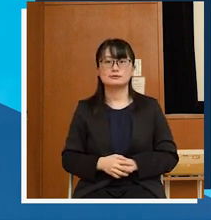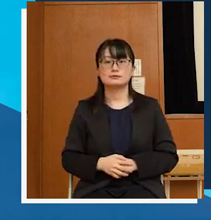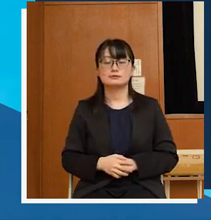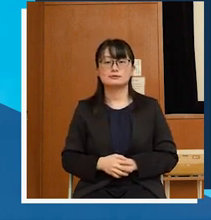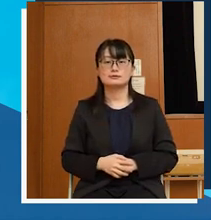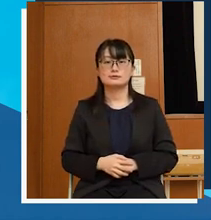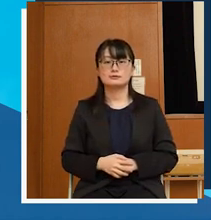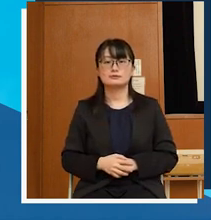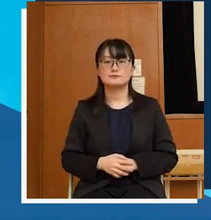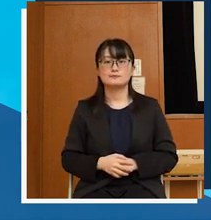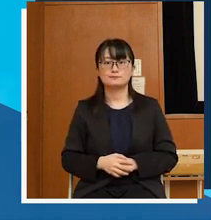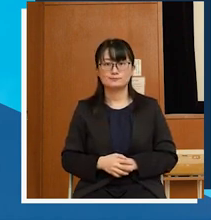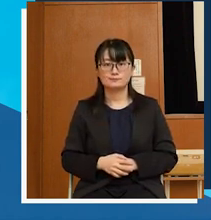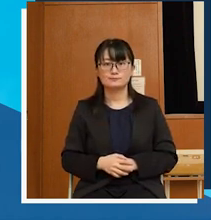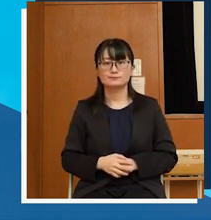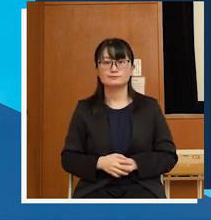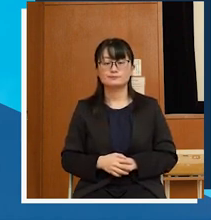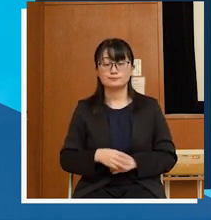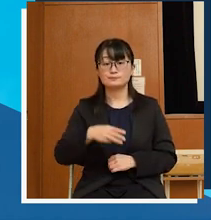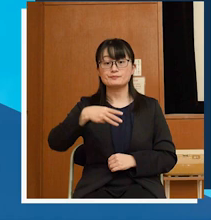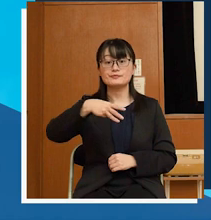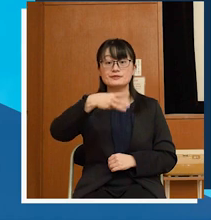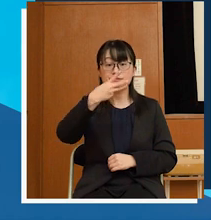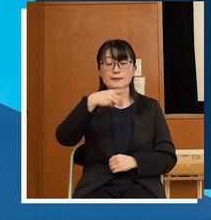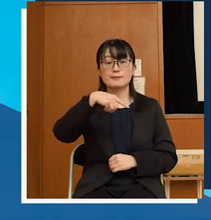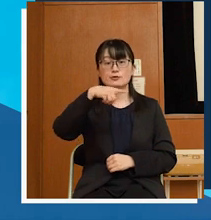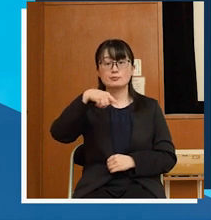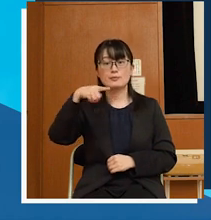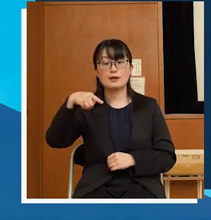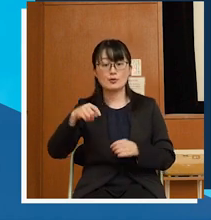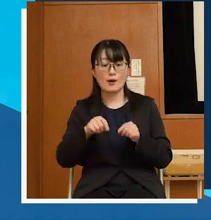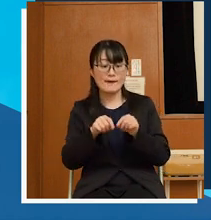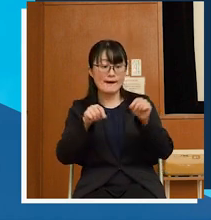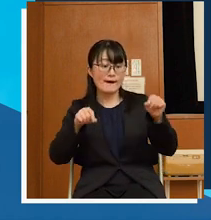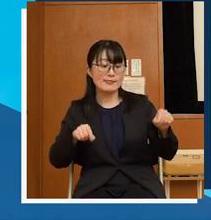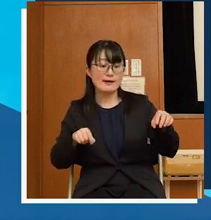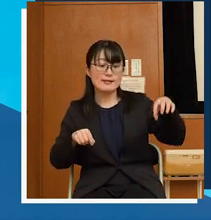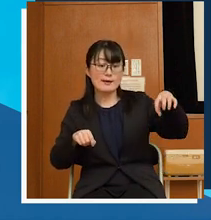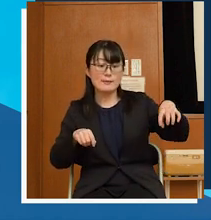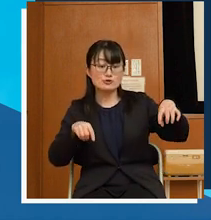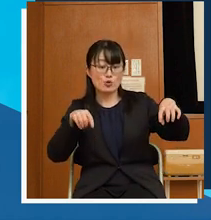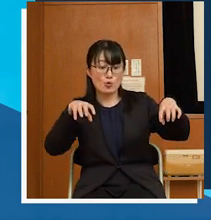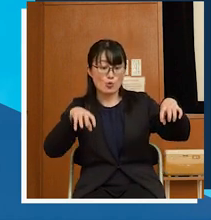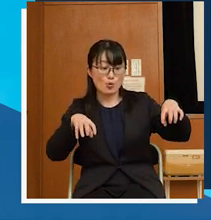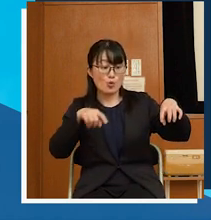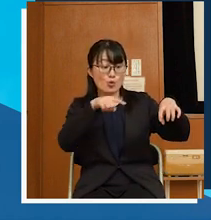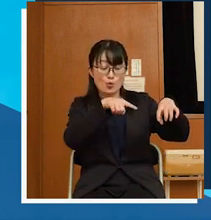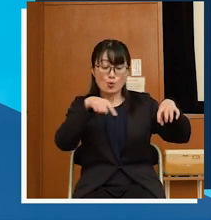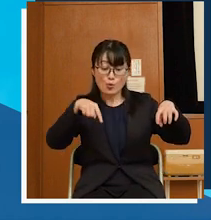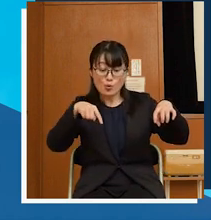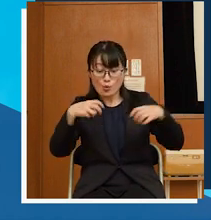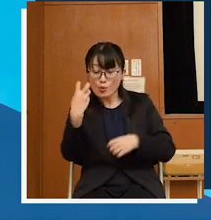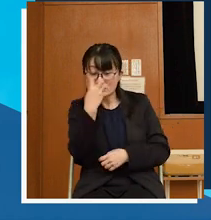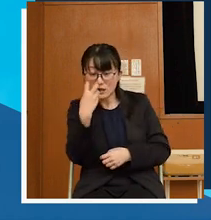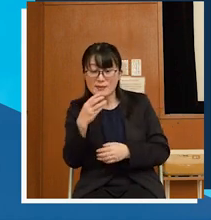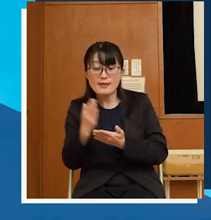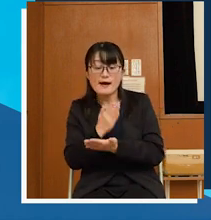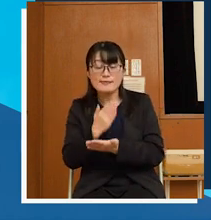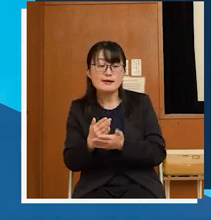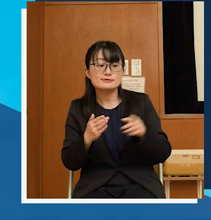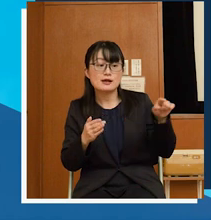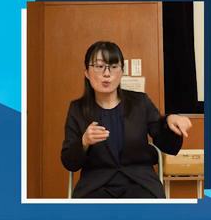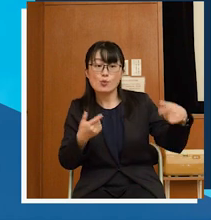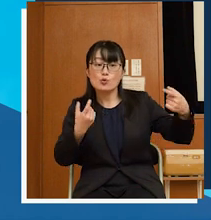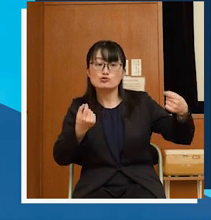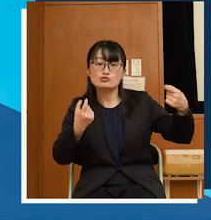地相になっているので300m離れた地点のこの地相から判断すればこのb27ポイント